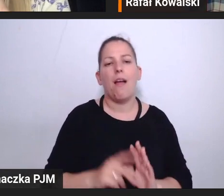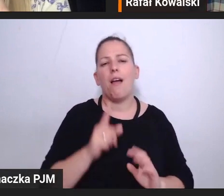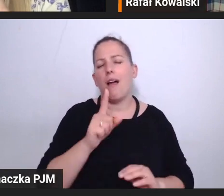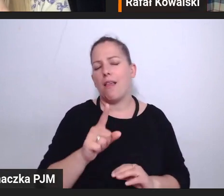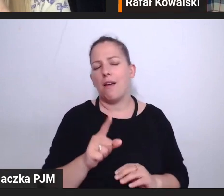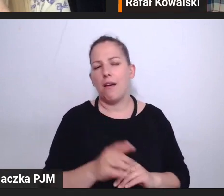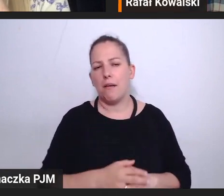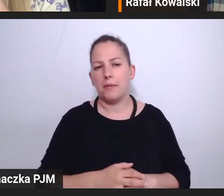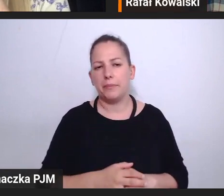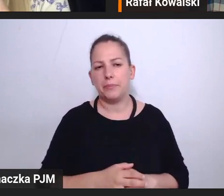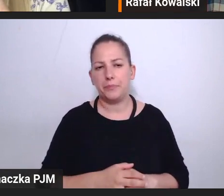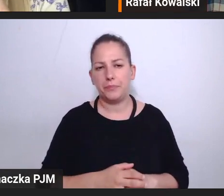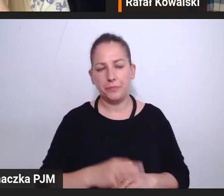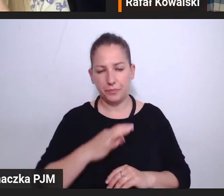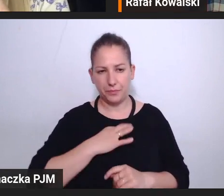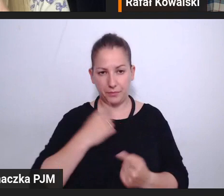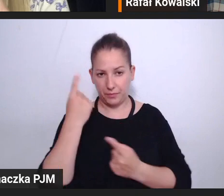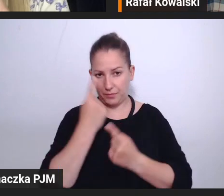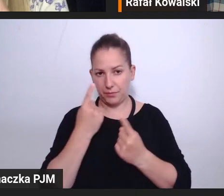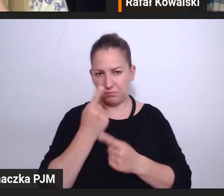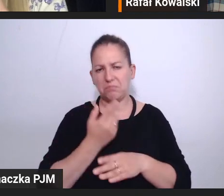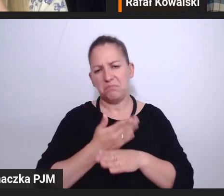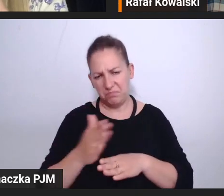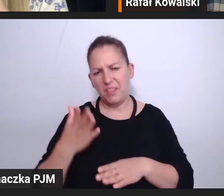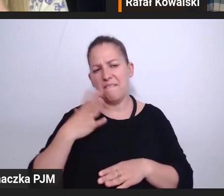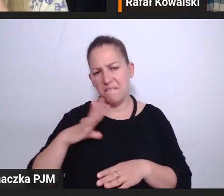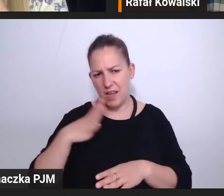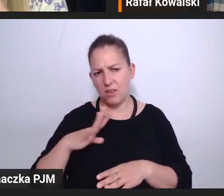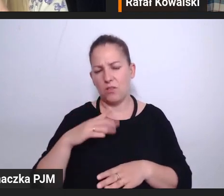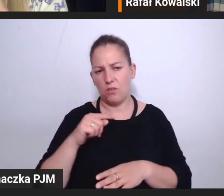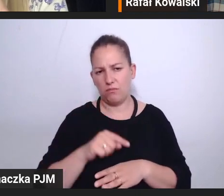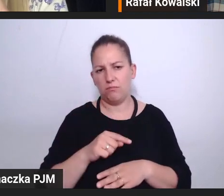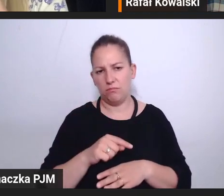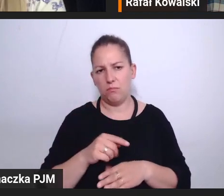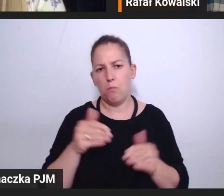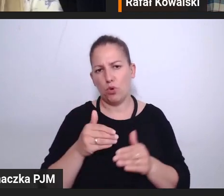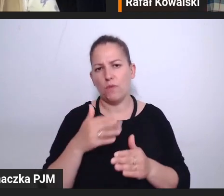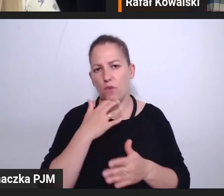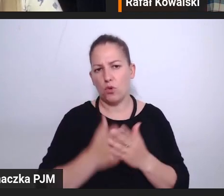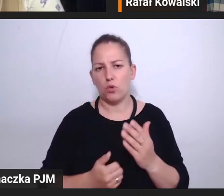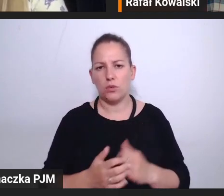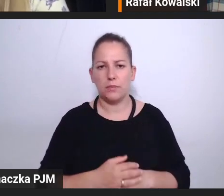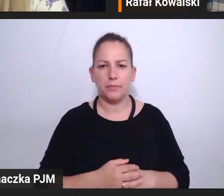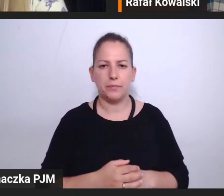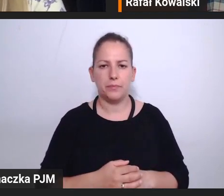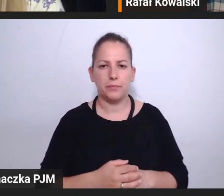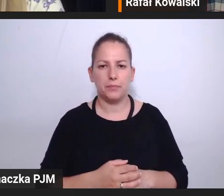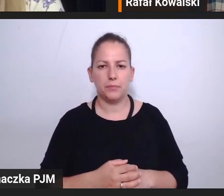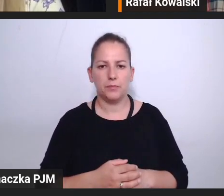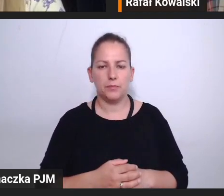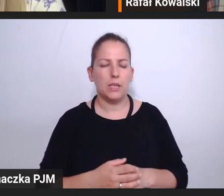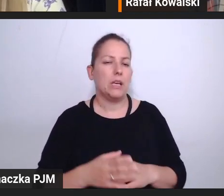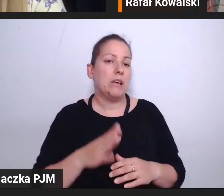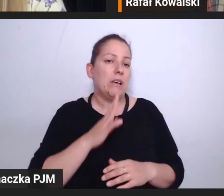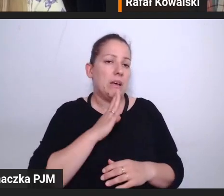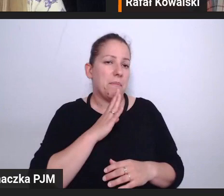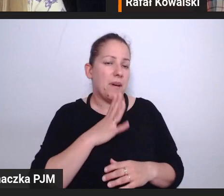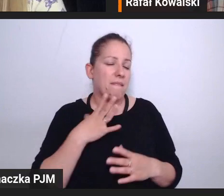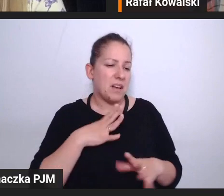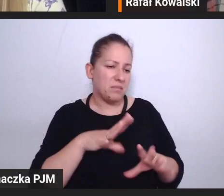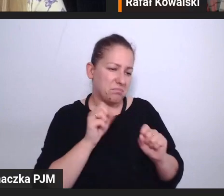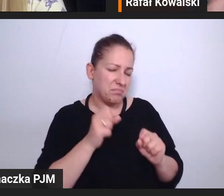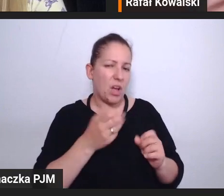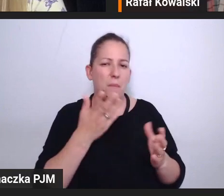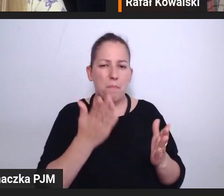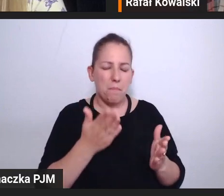Natomiast moim zdaniem nadal warto z tej możliwości korzystać. Chyba warto to tak interpretować, że po prostu